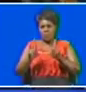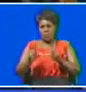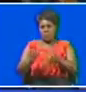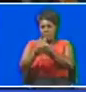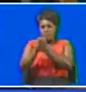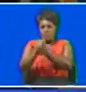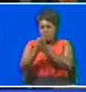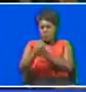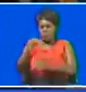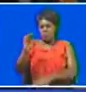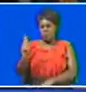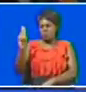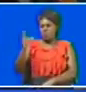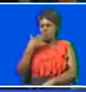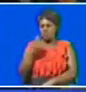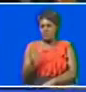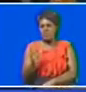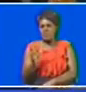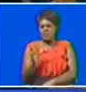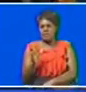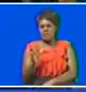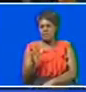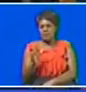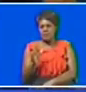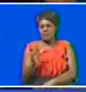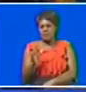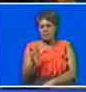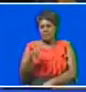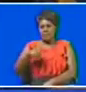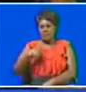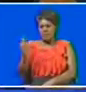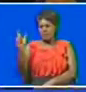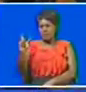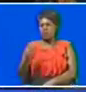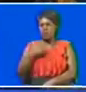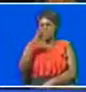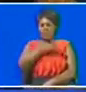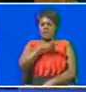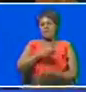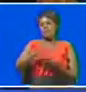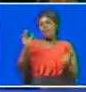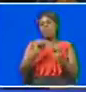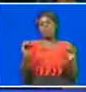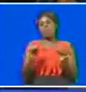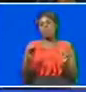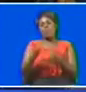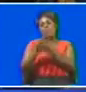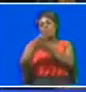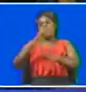kwa mheshimiwa Uhuru Kenyatta. Bahati si bahati, sisi wa pwani hatutaki faida nyingi za ile